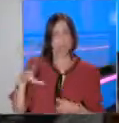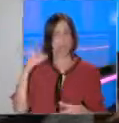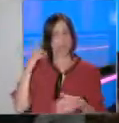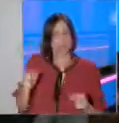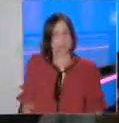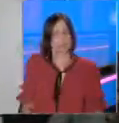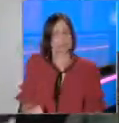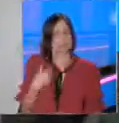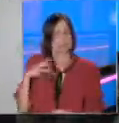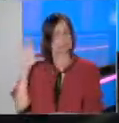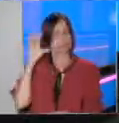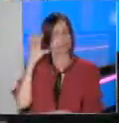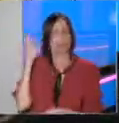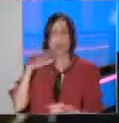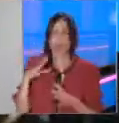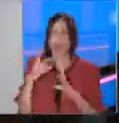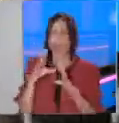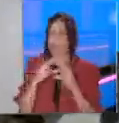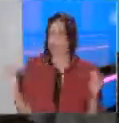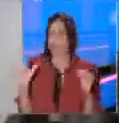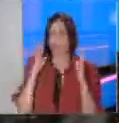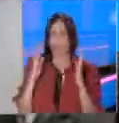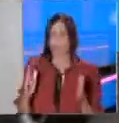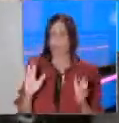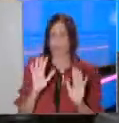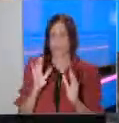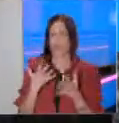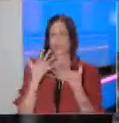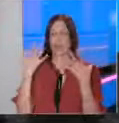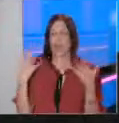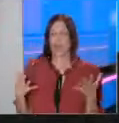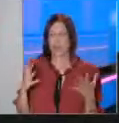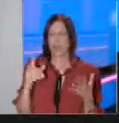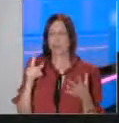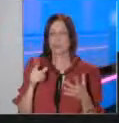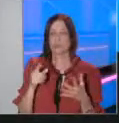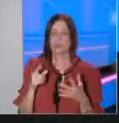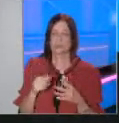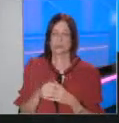מוחלט. היה פה אובדן אמון מאוד מאוד קשה, שהוא הולך